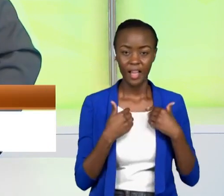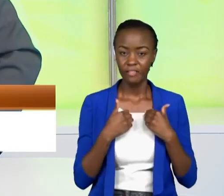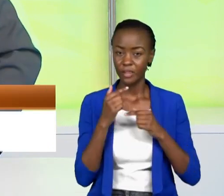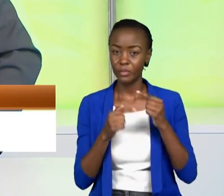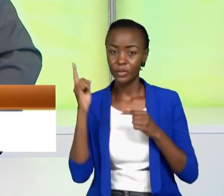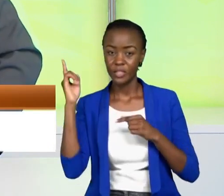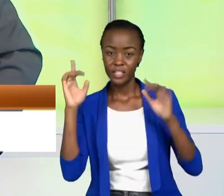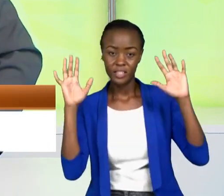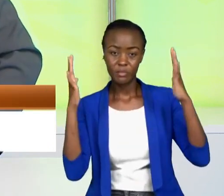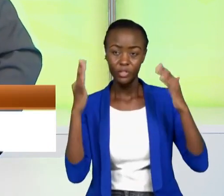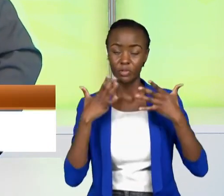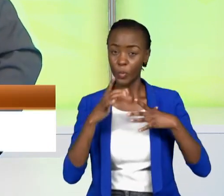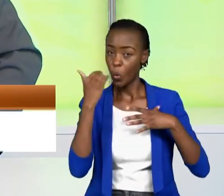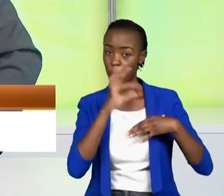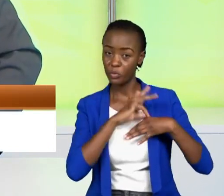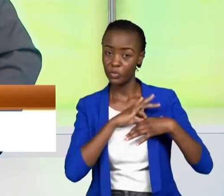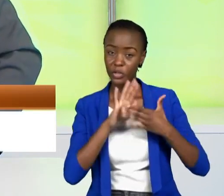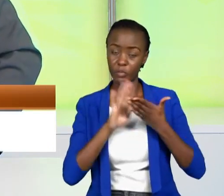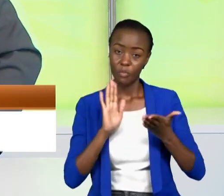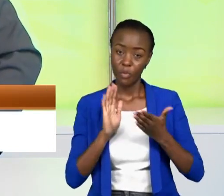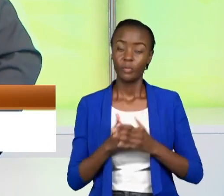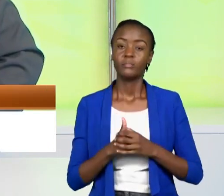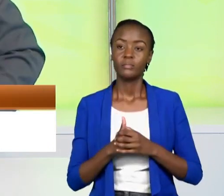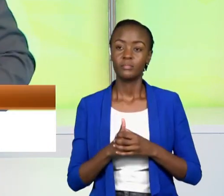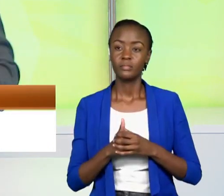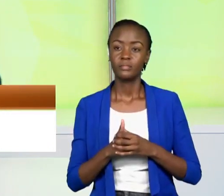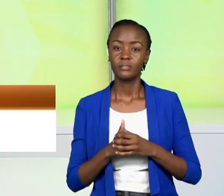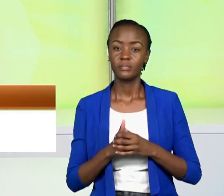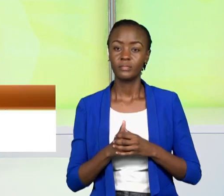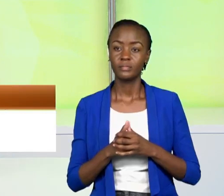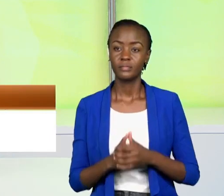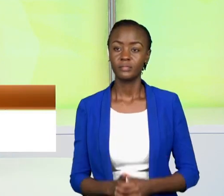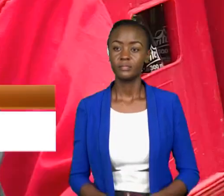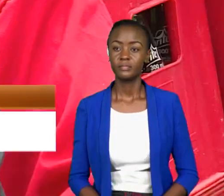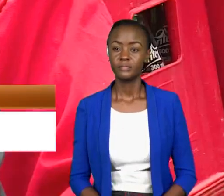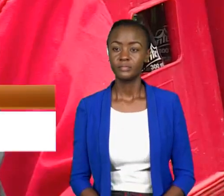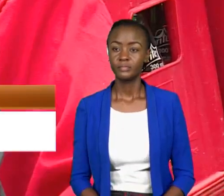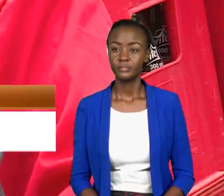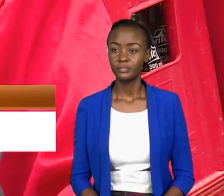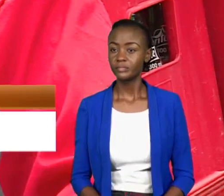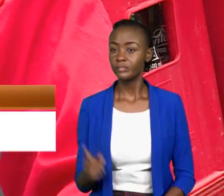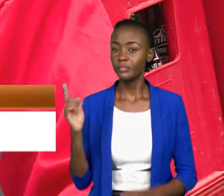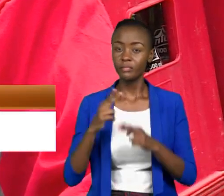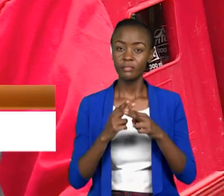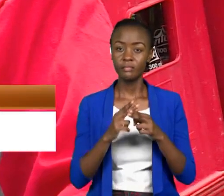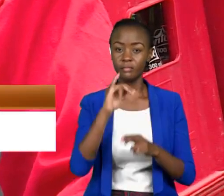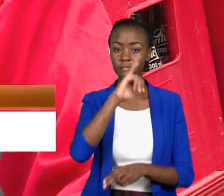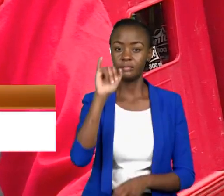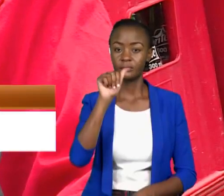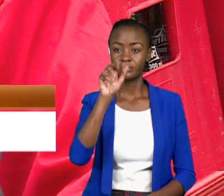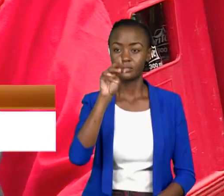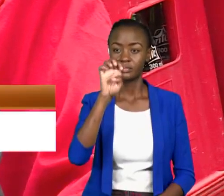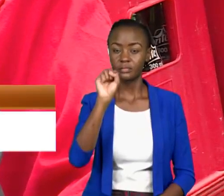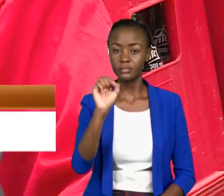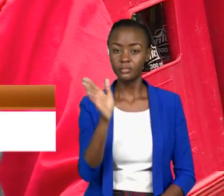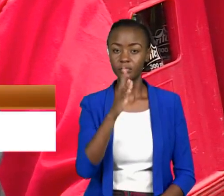na watakaonufaika zaidi na kuwepo kwa hafla hii mjini Naivasha. Jina yangu naitwa James Kamodo.